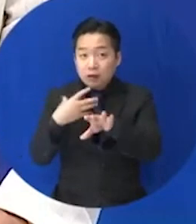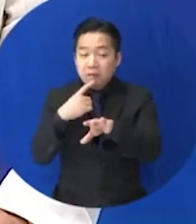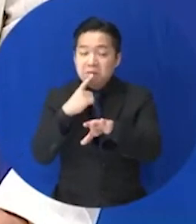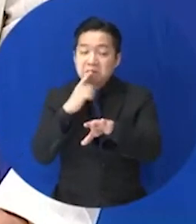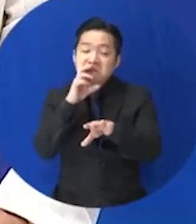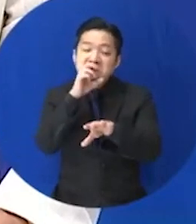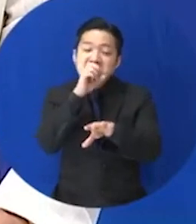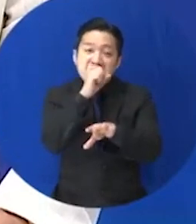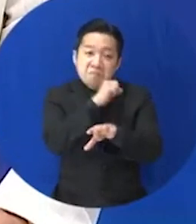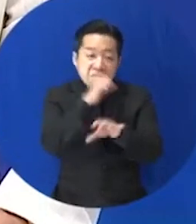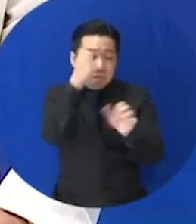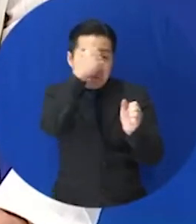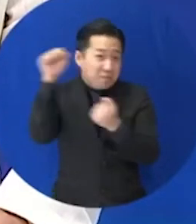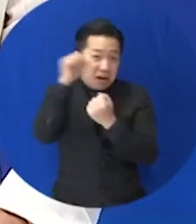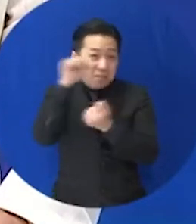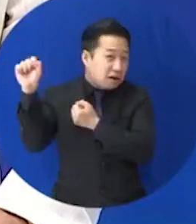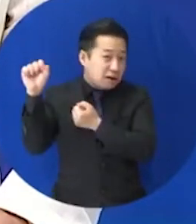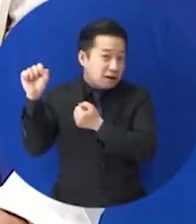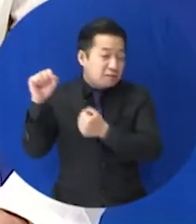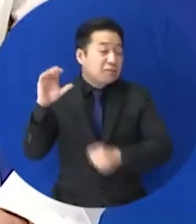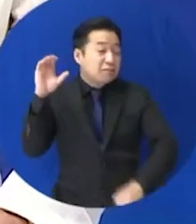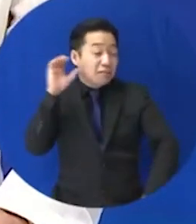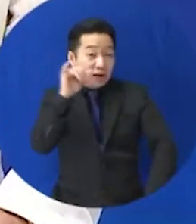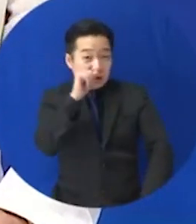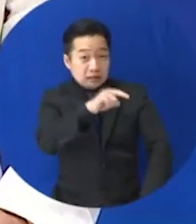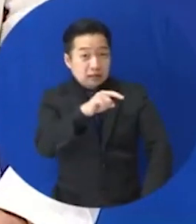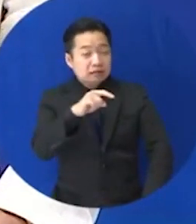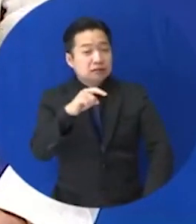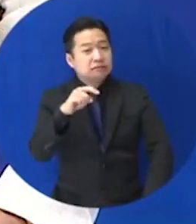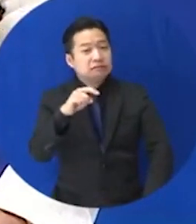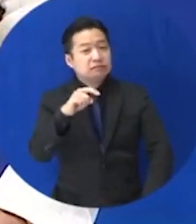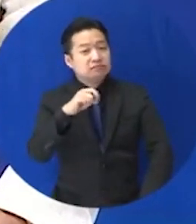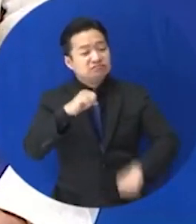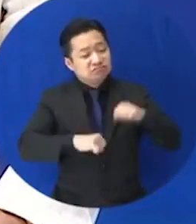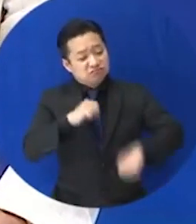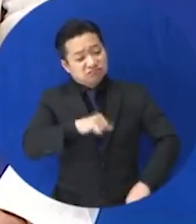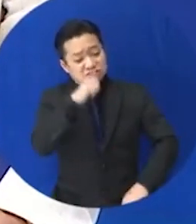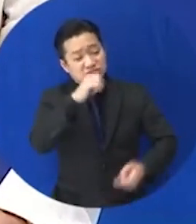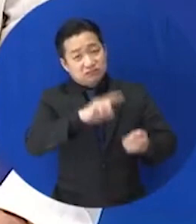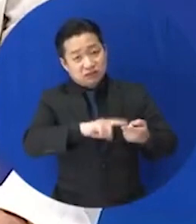하는 그런 말들이 들리더라고요. 후보님 책임 아니겠지만